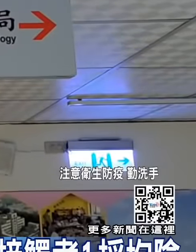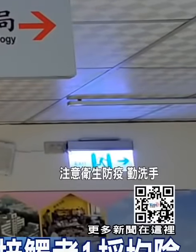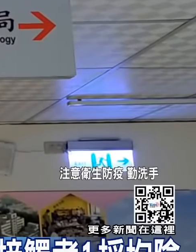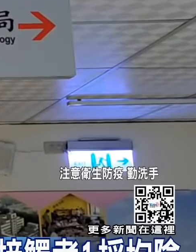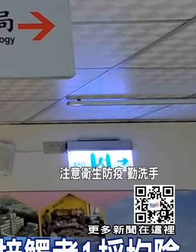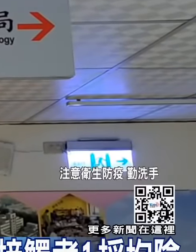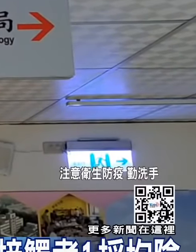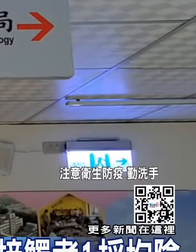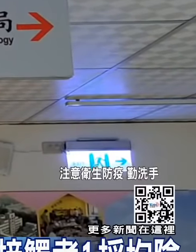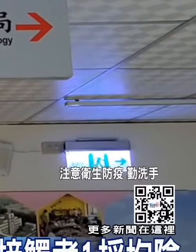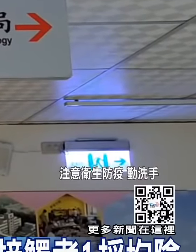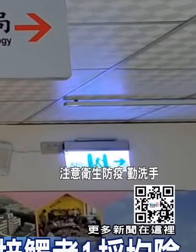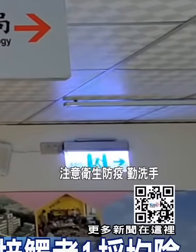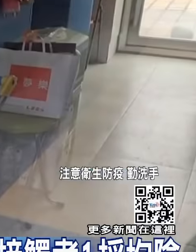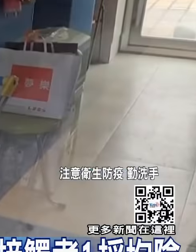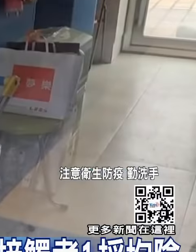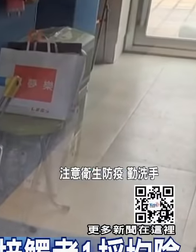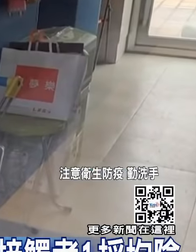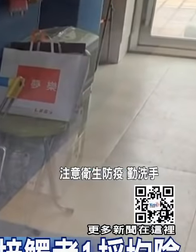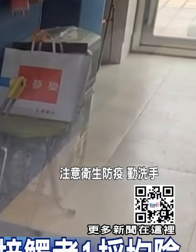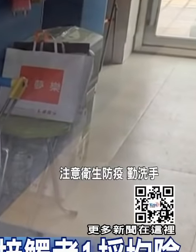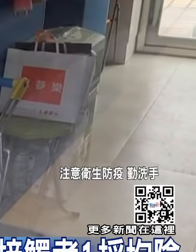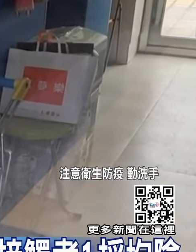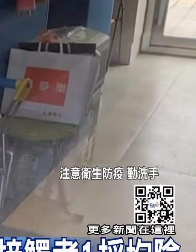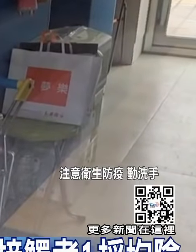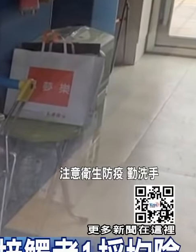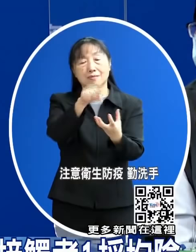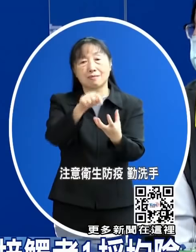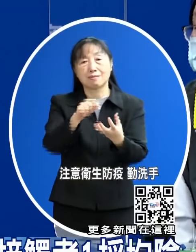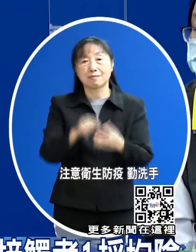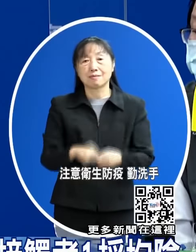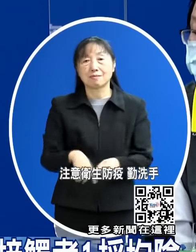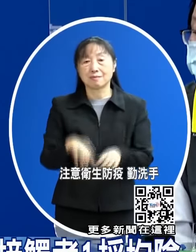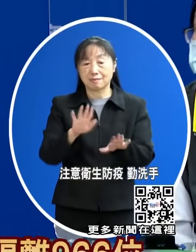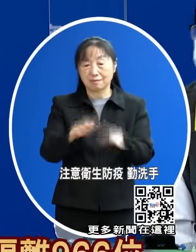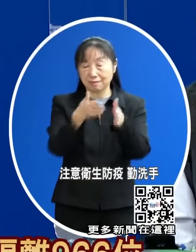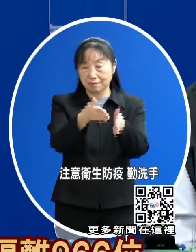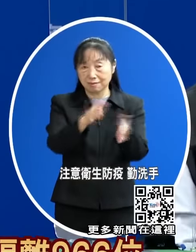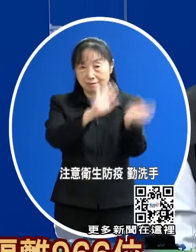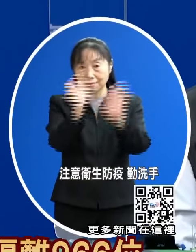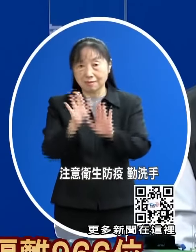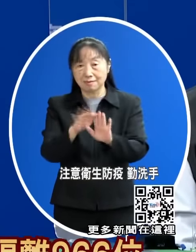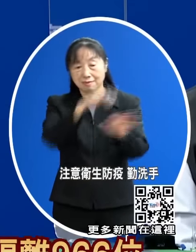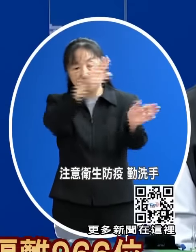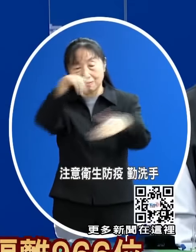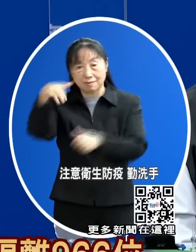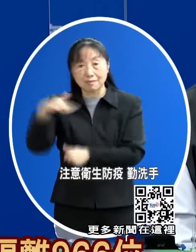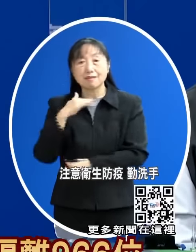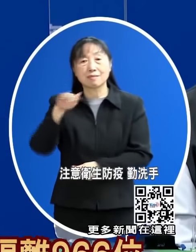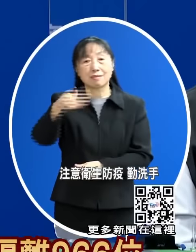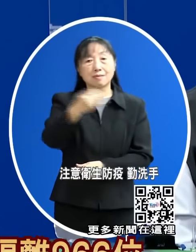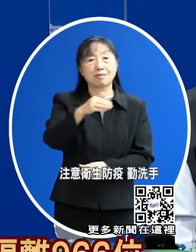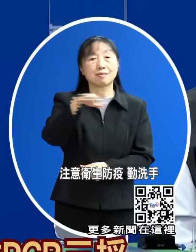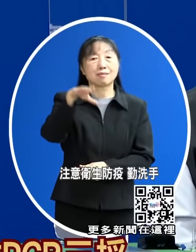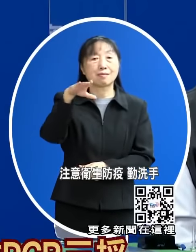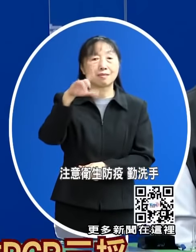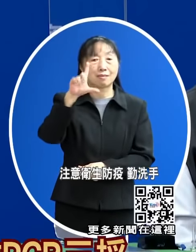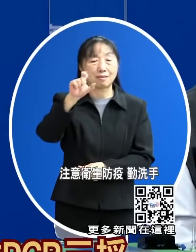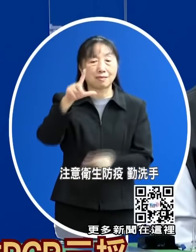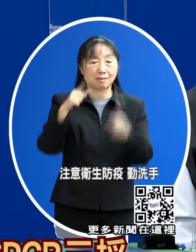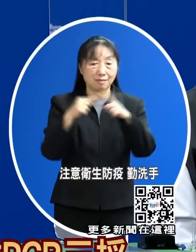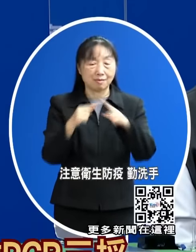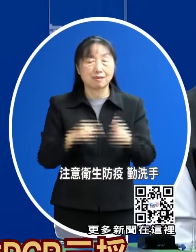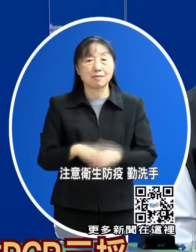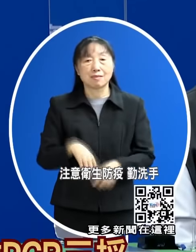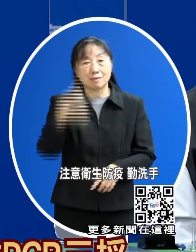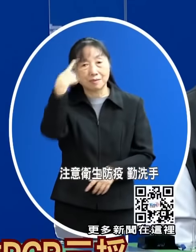最后雅叙也再增加4人，但好在都是居隔案例。 案子目前总共框列居家隔离966位，那